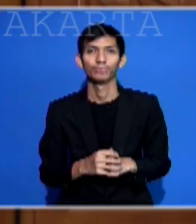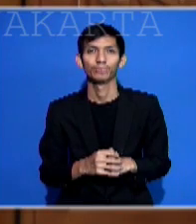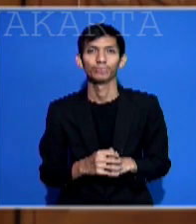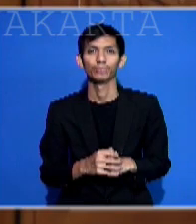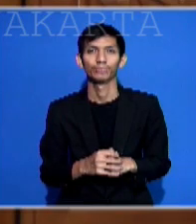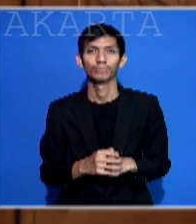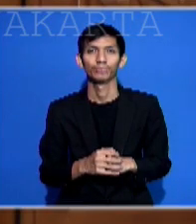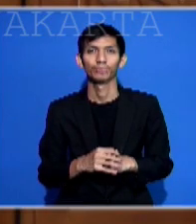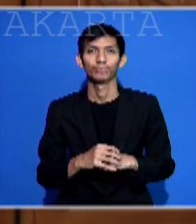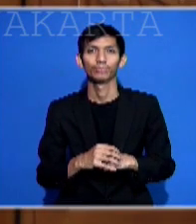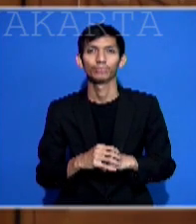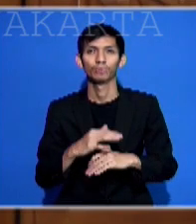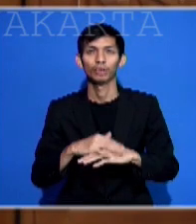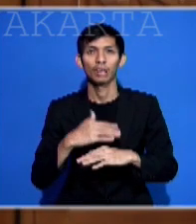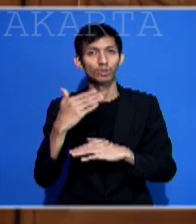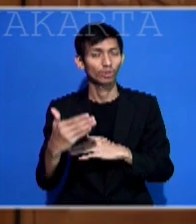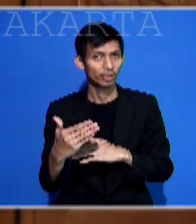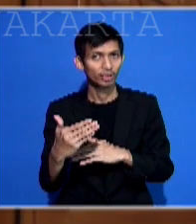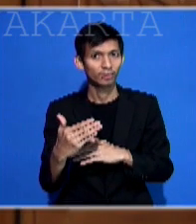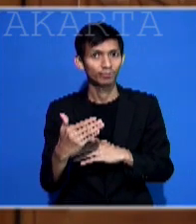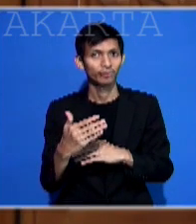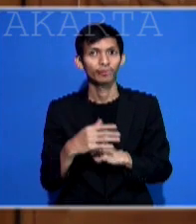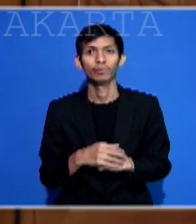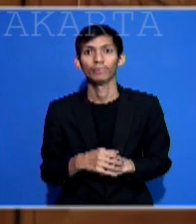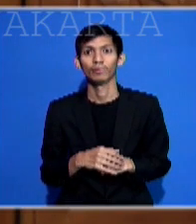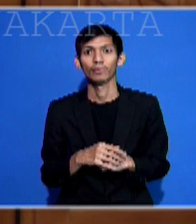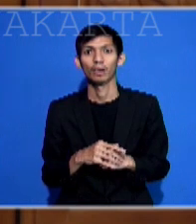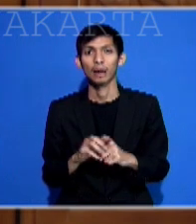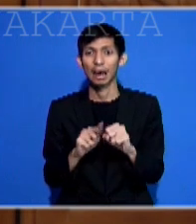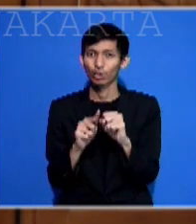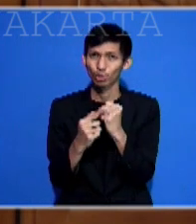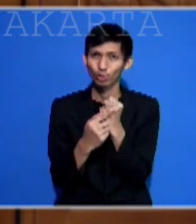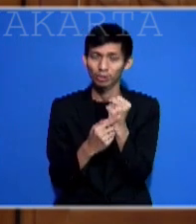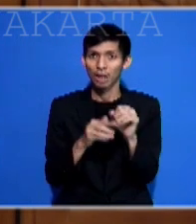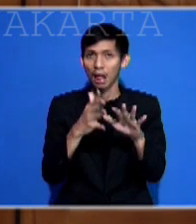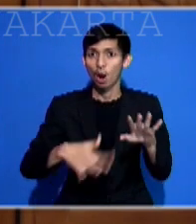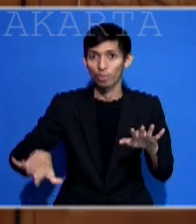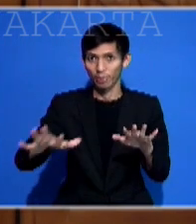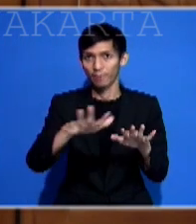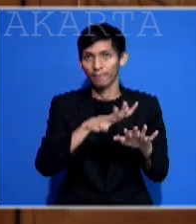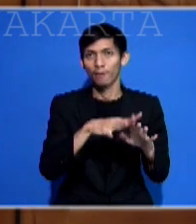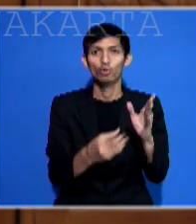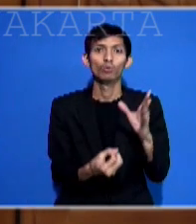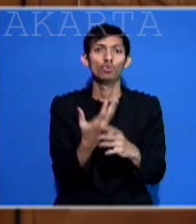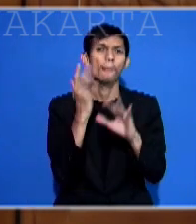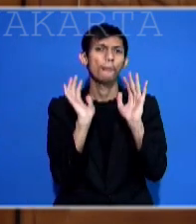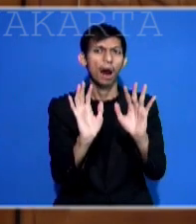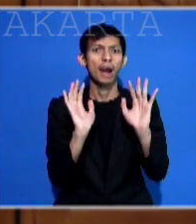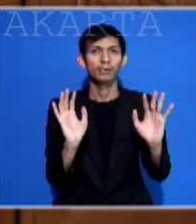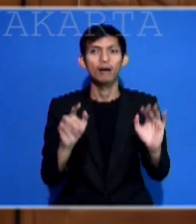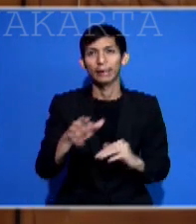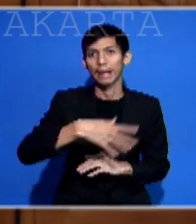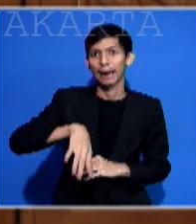Pawarta salajengipun para pamirsa kaktus laut utawi Halimeda macrolaba kathah tuwuh ing sakiwa tengening pesisir